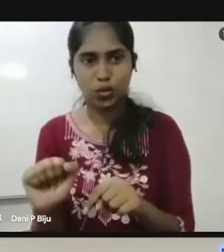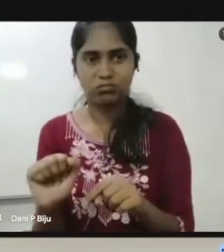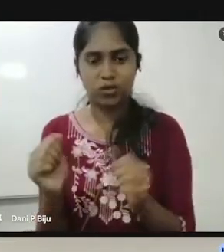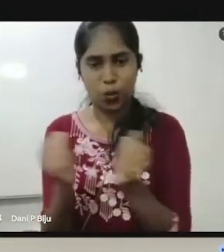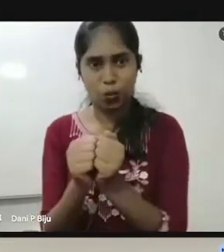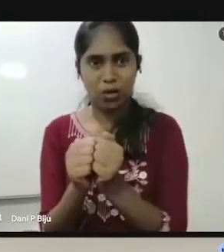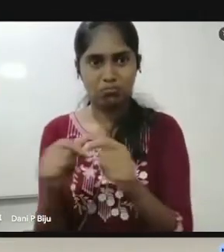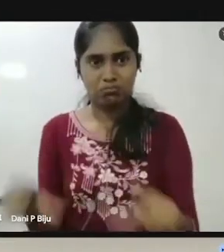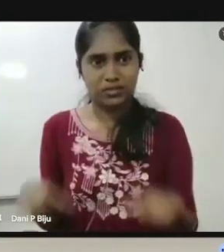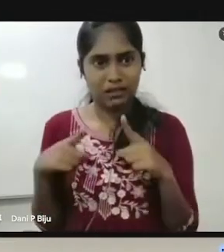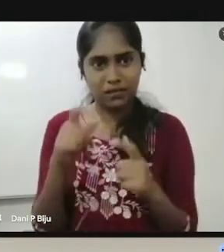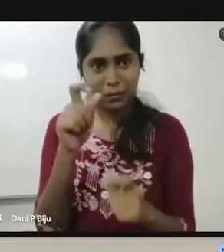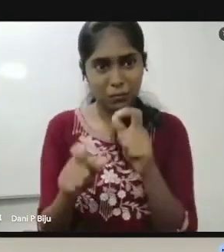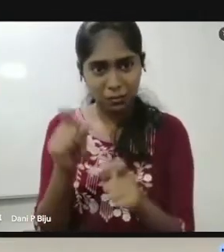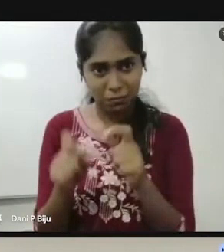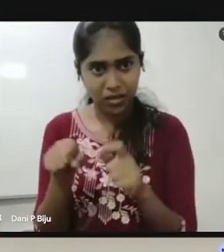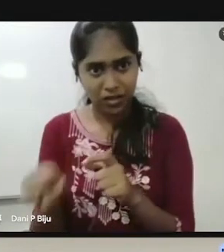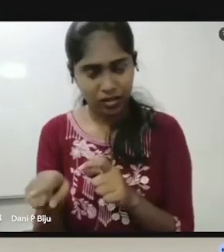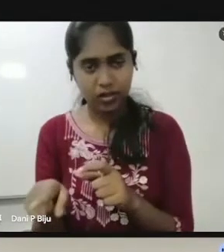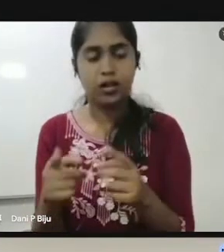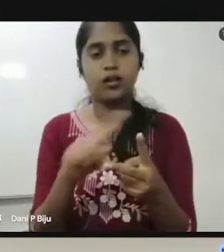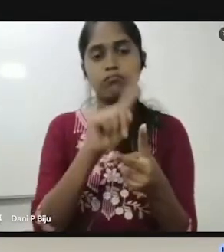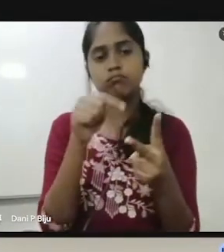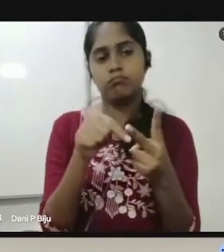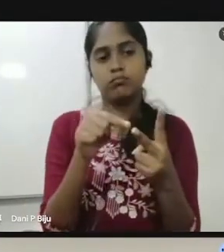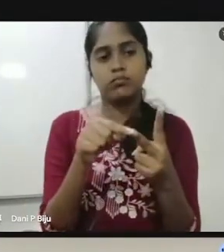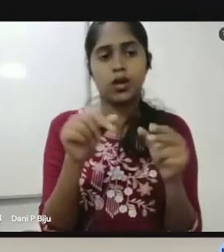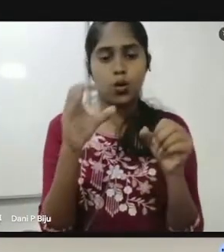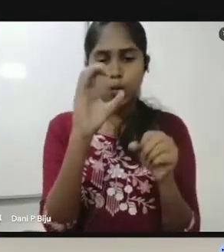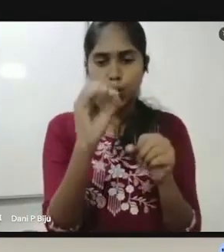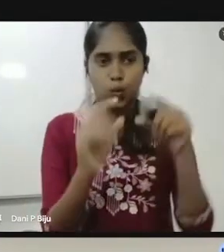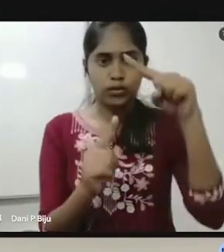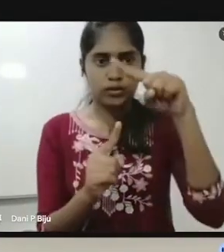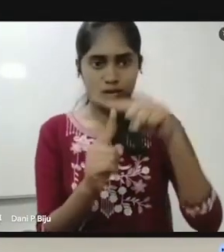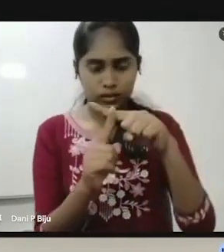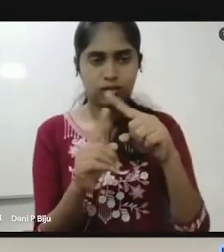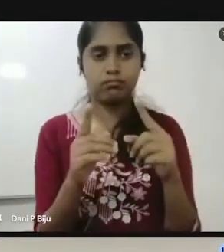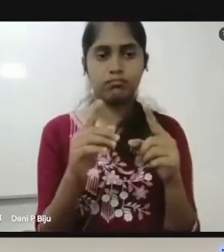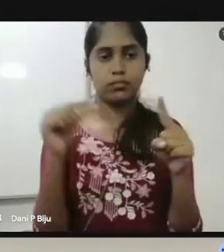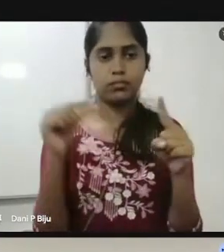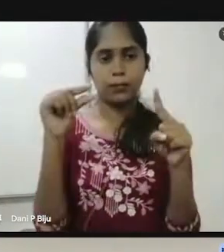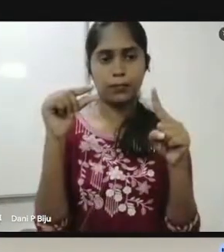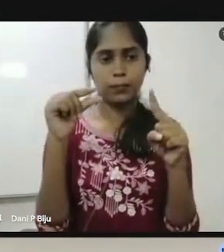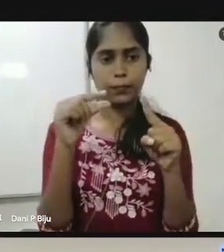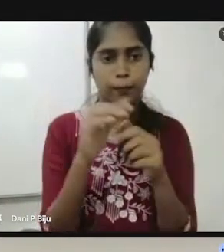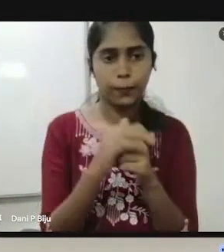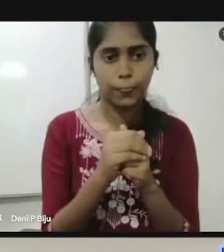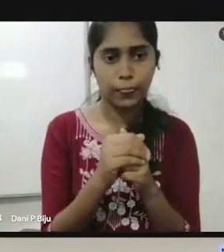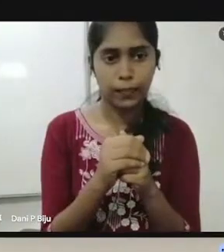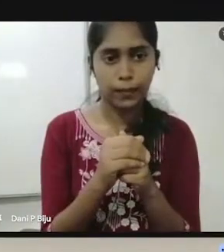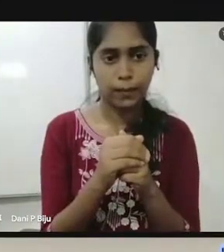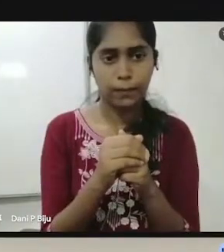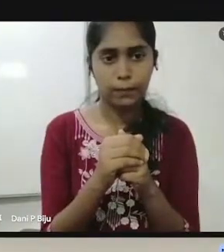എക്സാമ്പിൾ സ്പീച്ച് ലാംഗ്വേജ് പത്തോളജിസ്റ്റ്, ഫിസിയോതെറപ്പിസ്റ്റ്, ഒക്യുപേഷണൽ തെറപ്പിസ്റ്റ്, അല്ലെങ്കിൽ ഇതിന്റെ ആപ്പും അല്ലെങ്കിൽ ഡിവൈസും